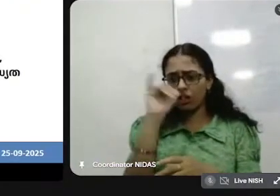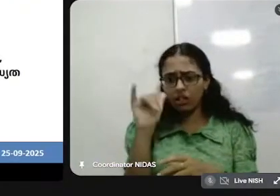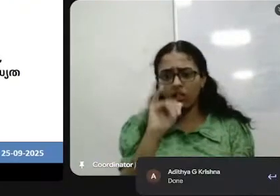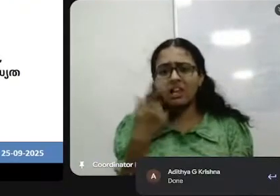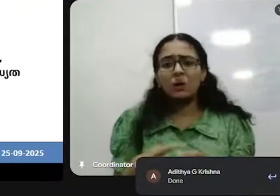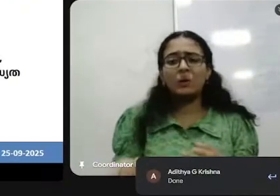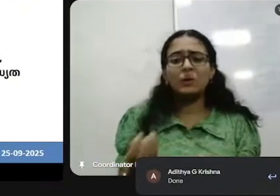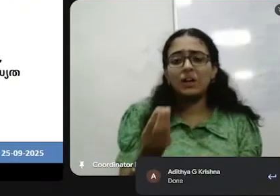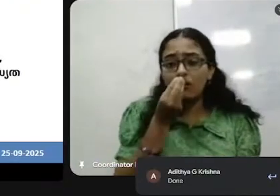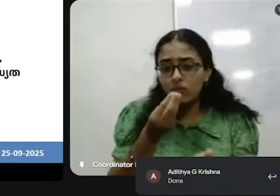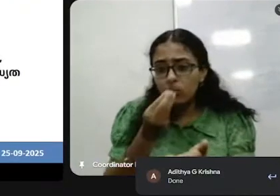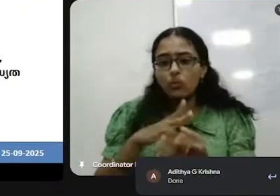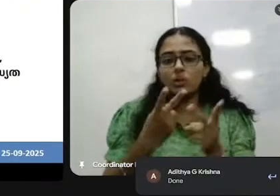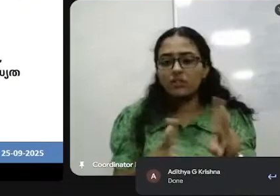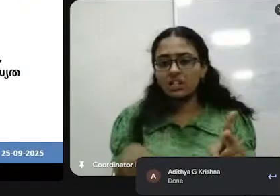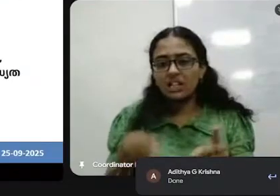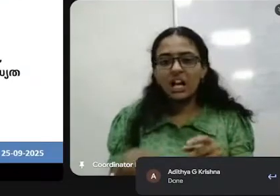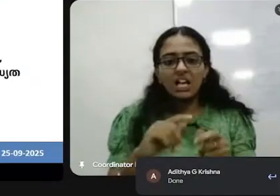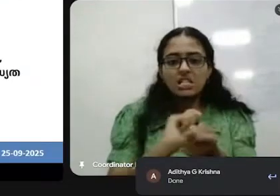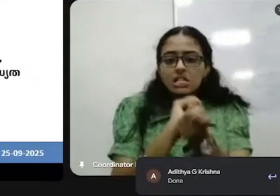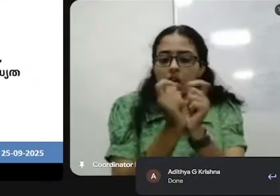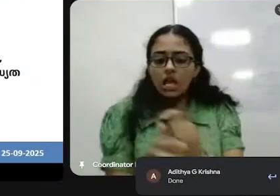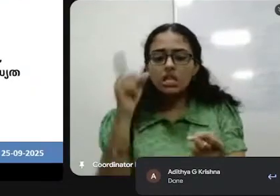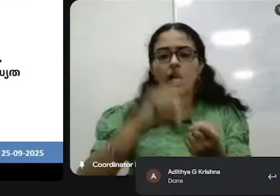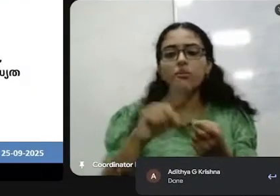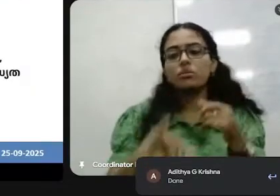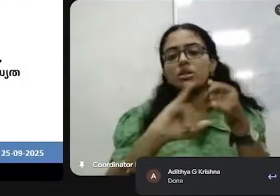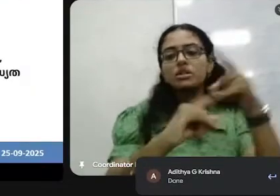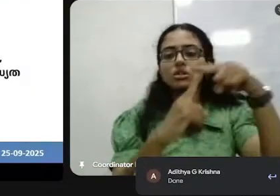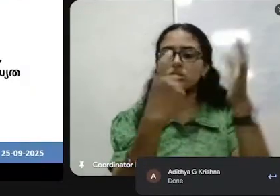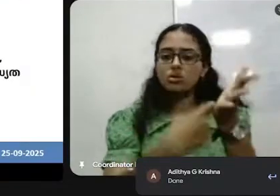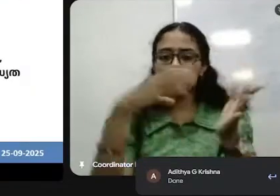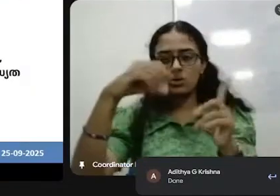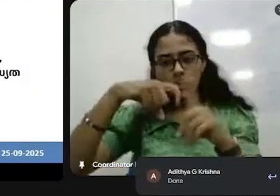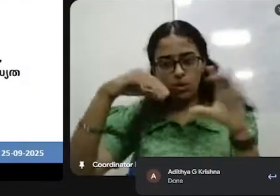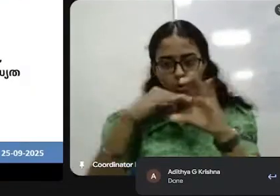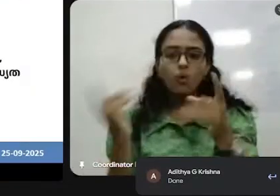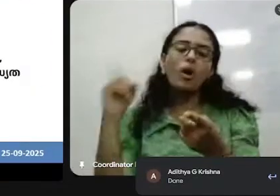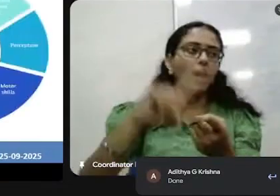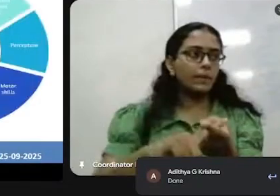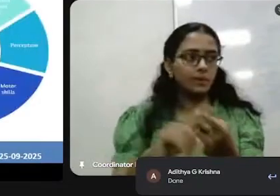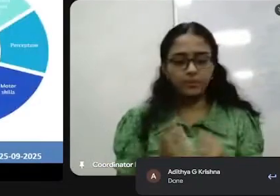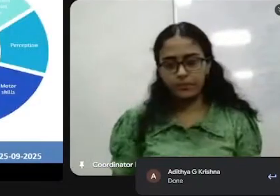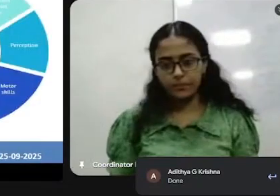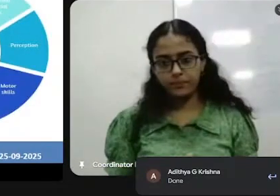ഈറ്റിംഗ് ഹാബിറ്റ്സിൽ ഉണ്ടാകുന്ന മാറ്റങ്ങൾ, ഇതെല്ലാം ചേഞ്ച് ചെയ്യുമ്പോൾ സ്ട്രോക്കിലേക്ക് അത് വഴിതെളിക്കും.